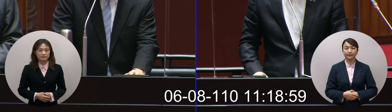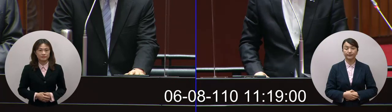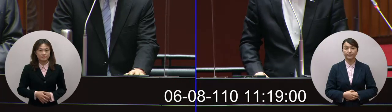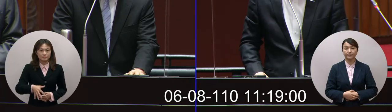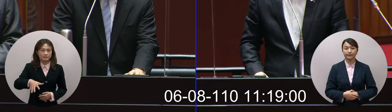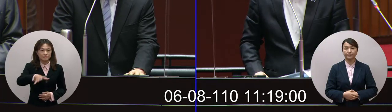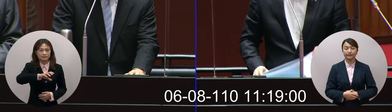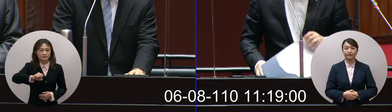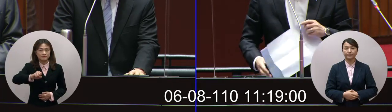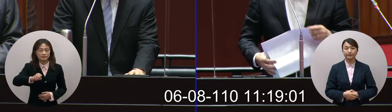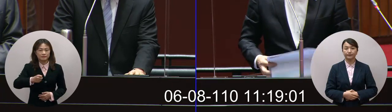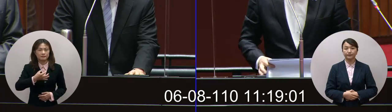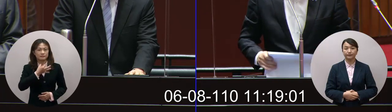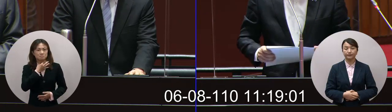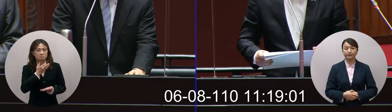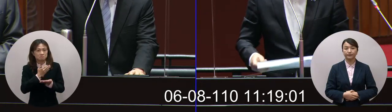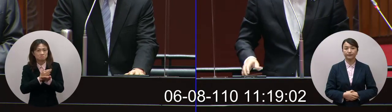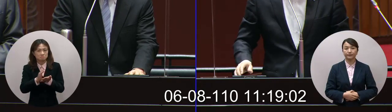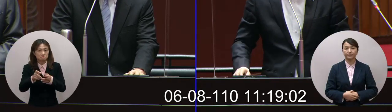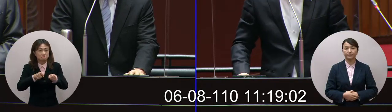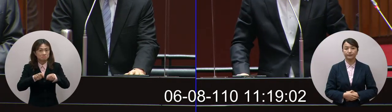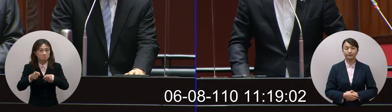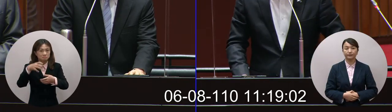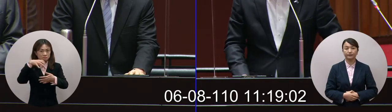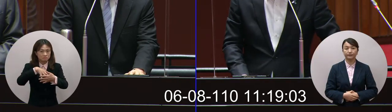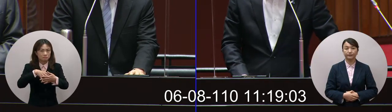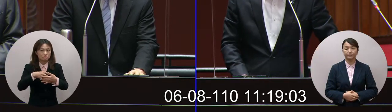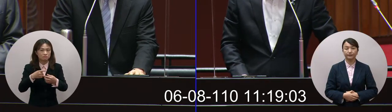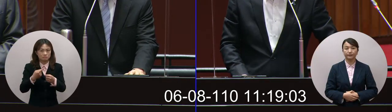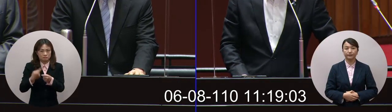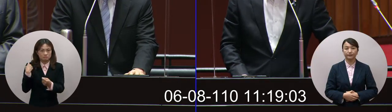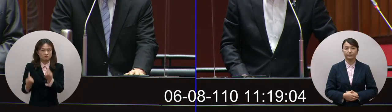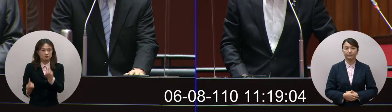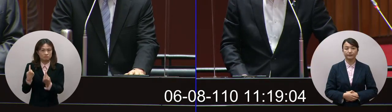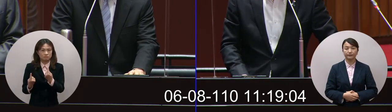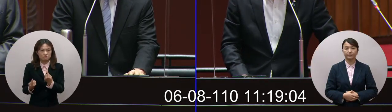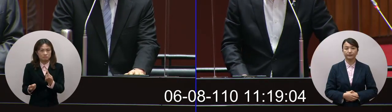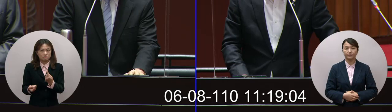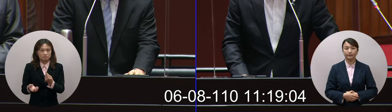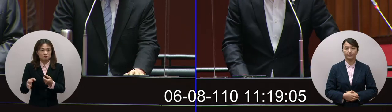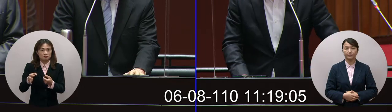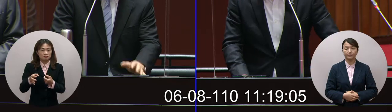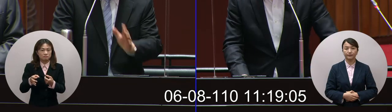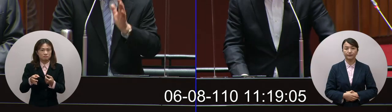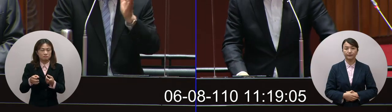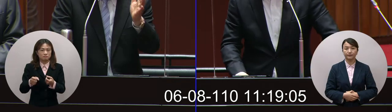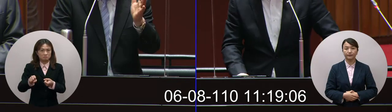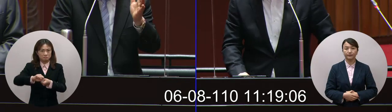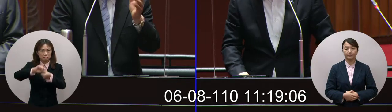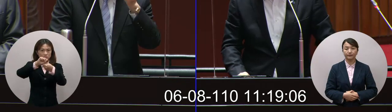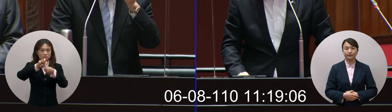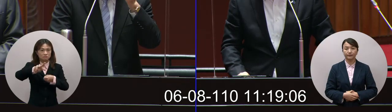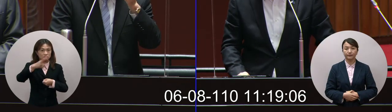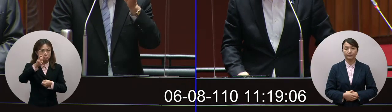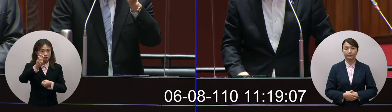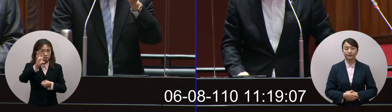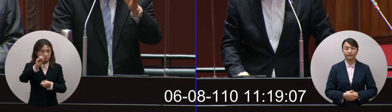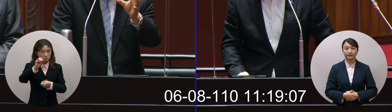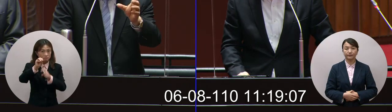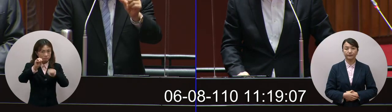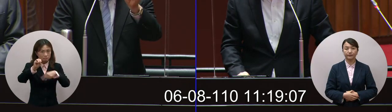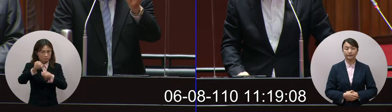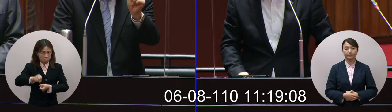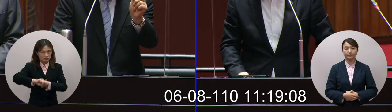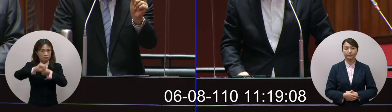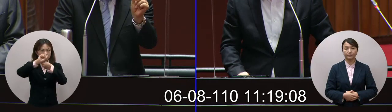拜里的纾困，比顶回去年。已经加330万人，咱有扩大。但你